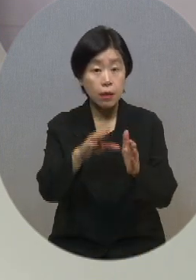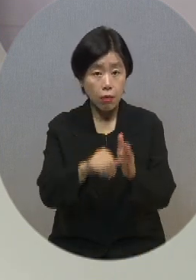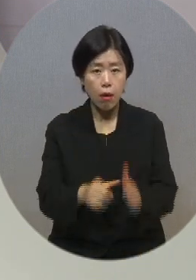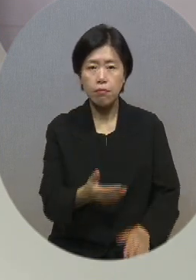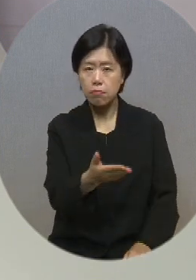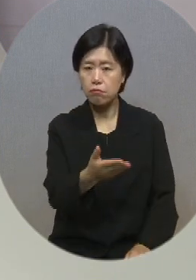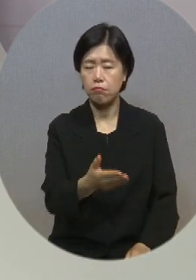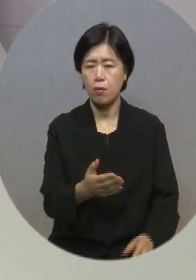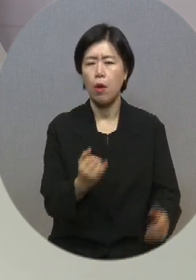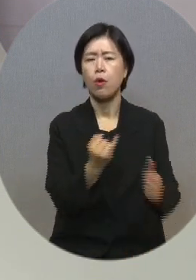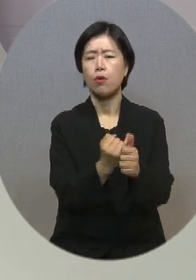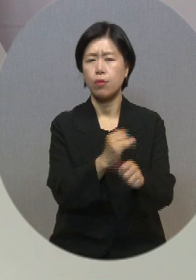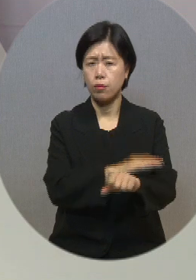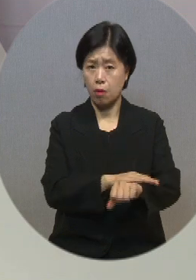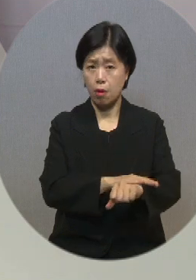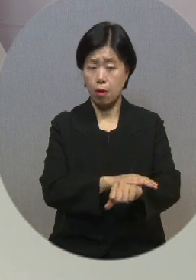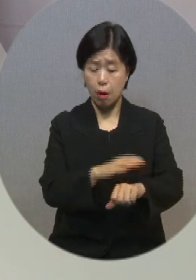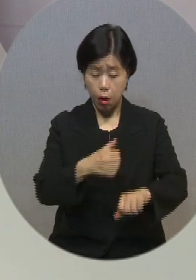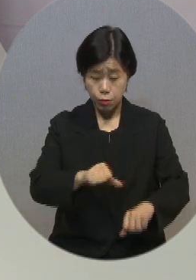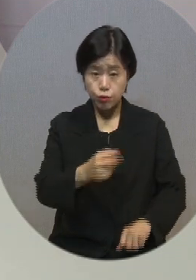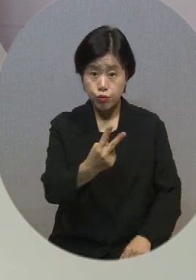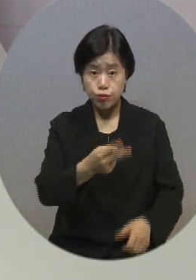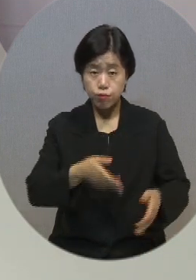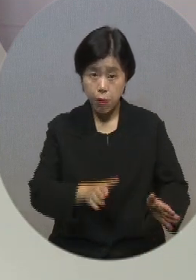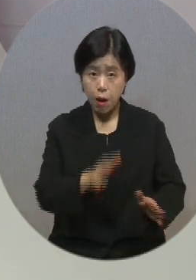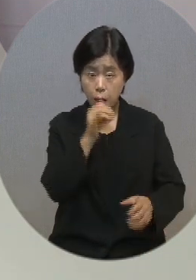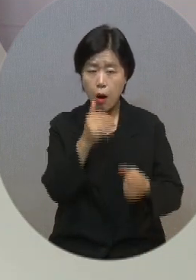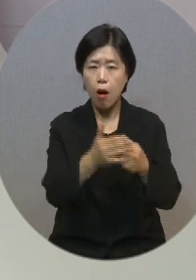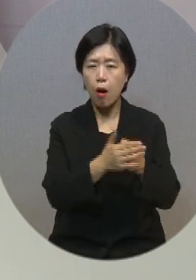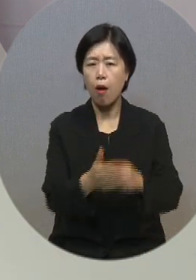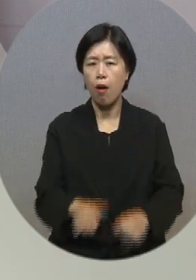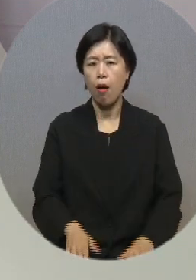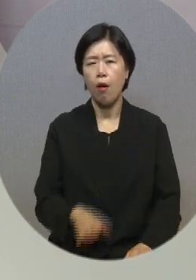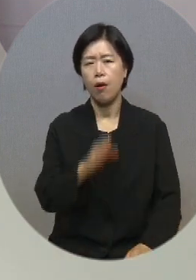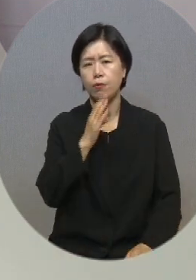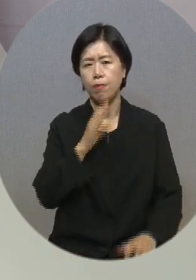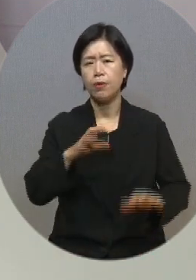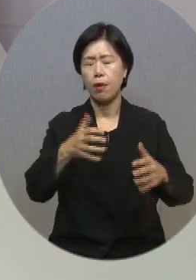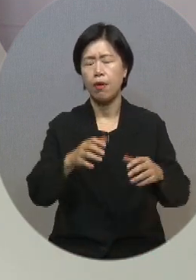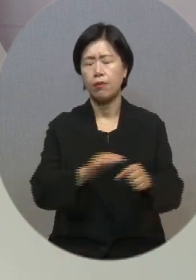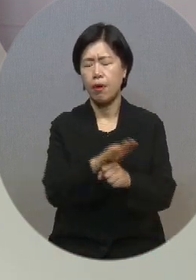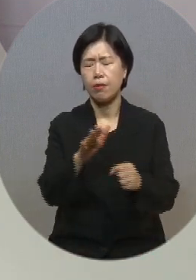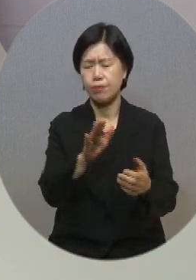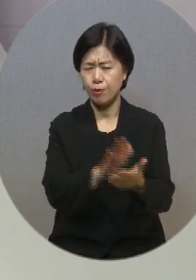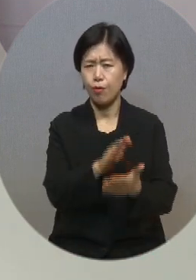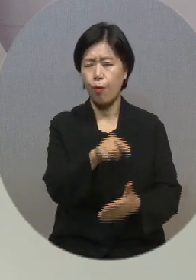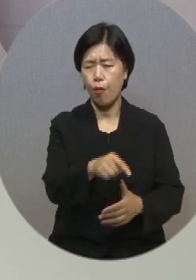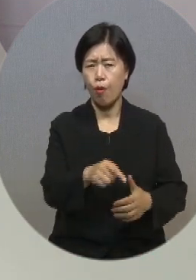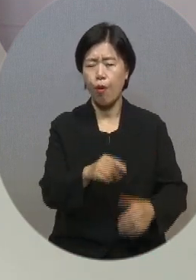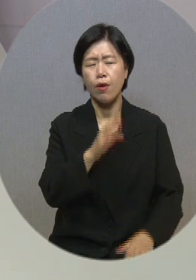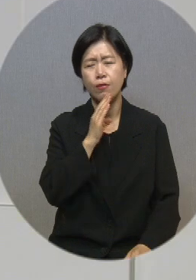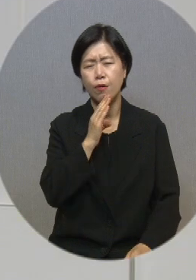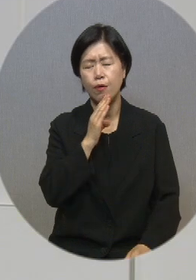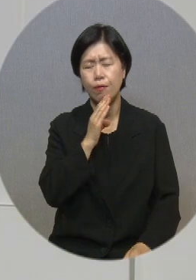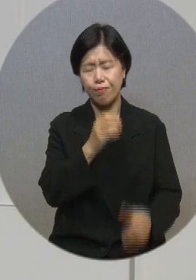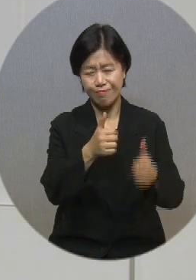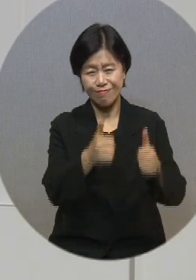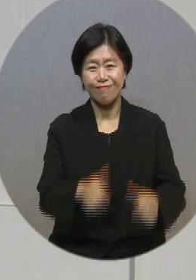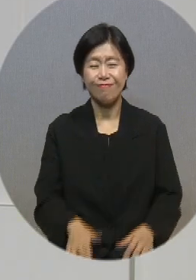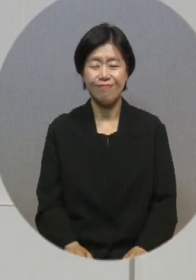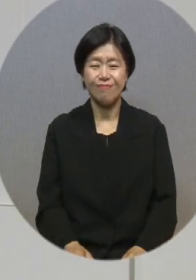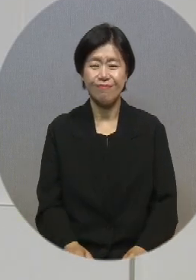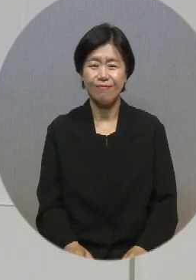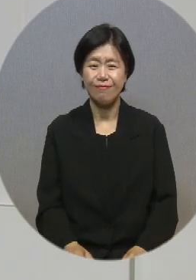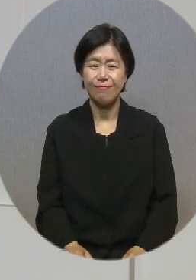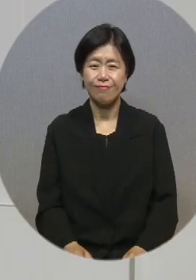애국자시고, 사회사업가고, 자선가이시고, 네. 아주 우국충정에 불타오르는 네. 멋진 국민이십니다. 예. 자,